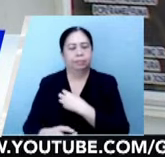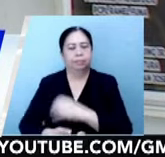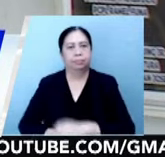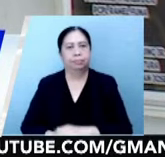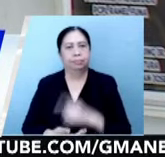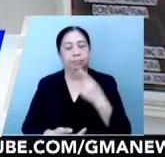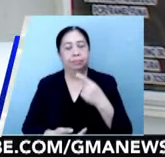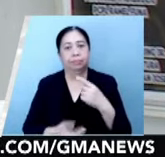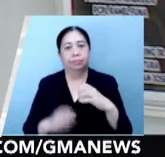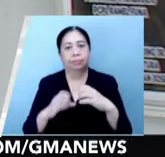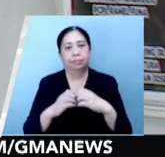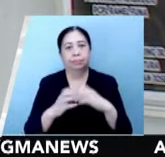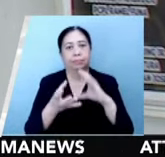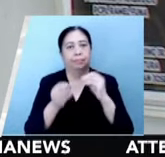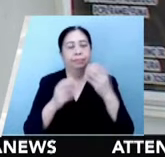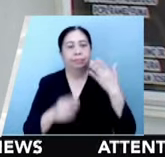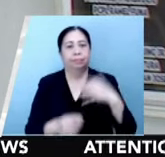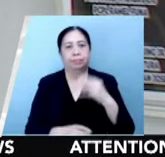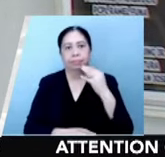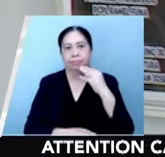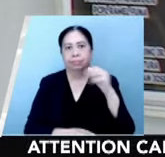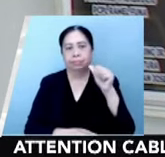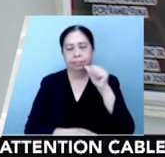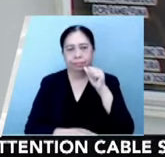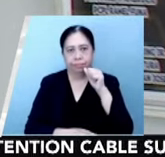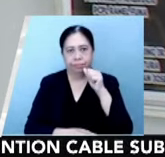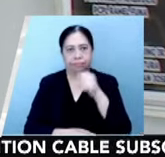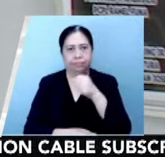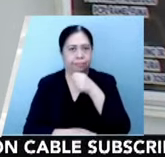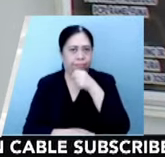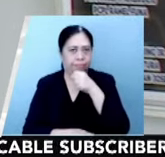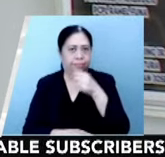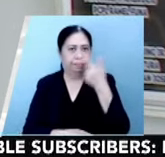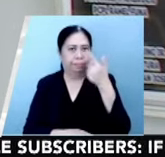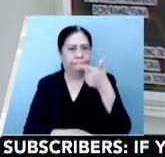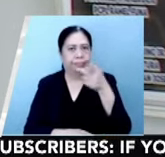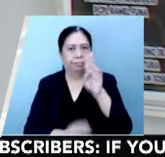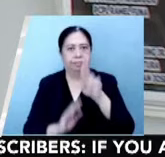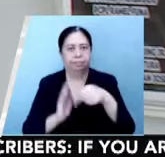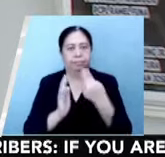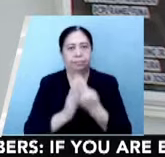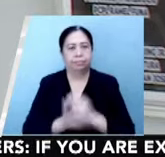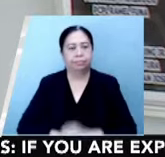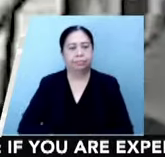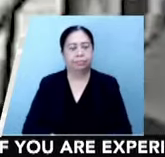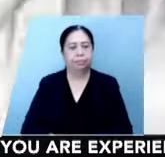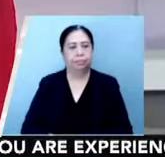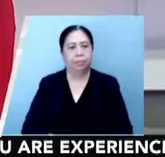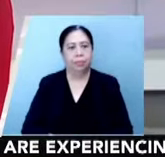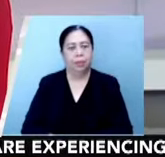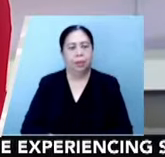GMA Integrated News, Marisol Abdurrahman, nakatuto, 24 oras.